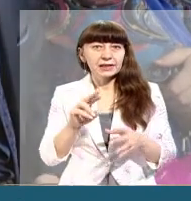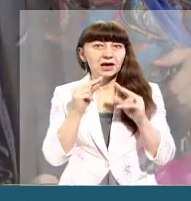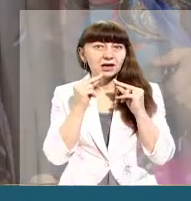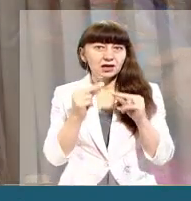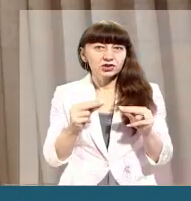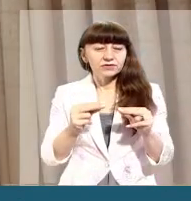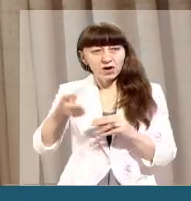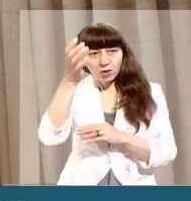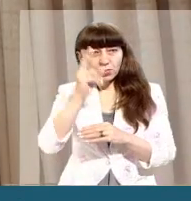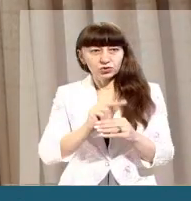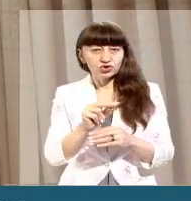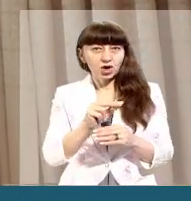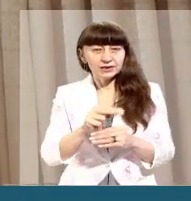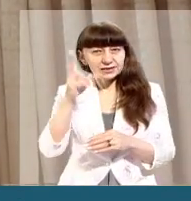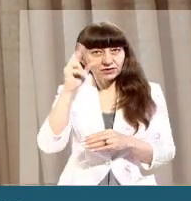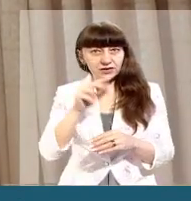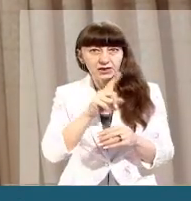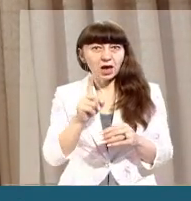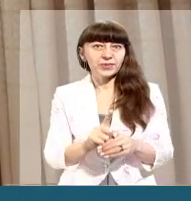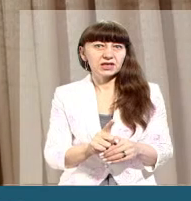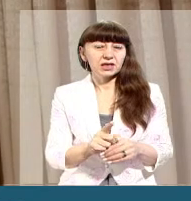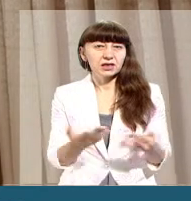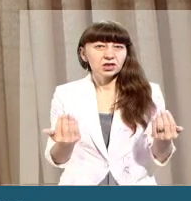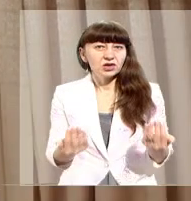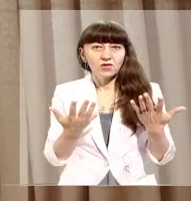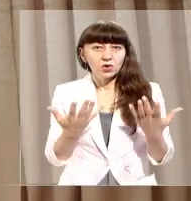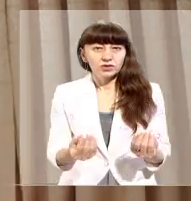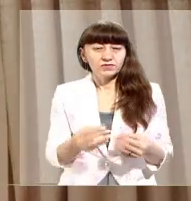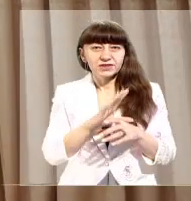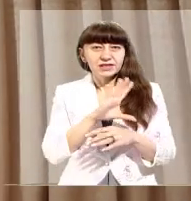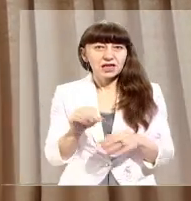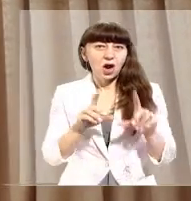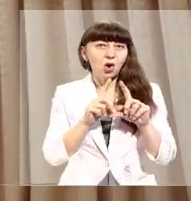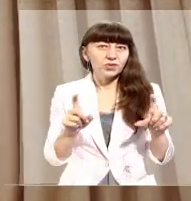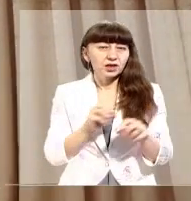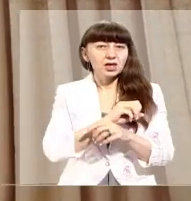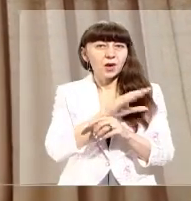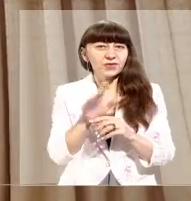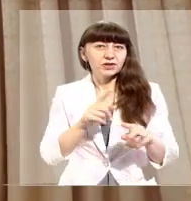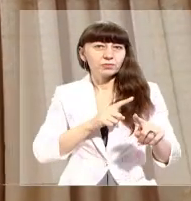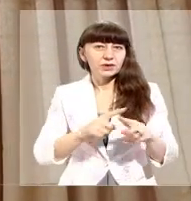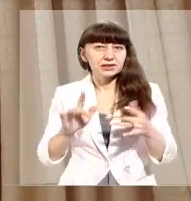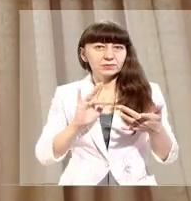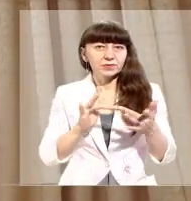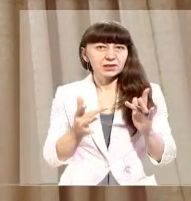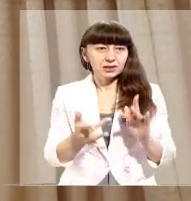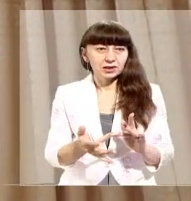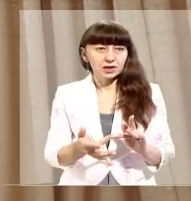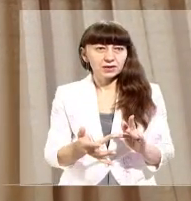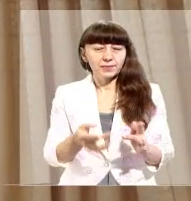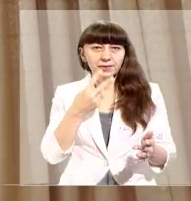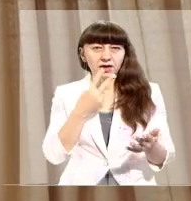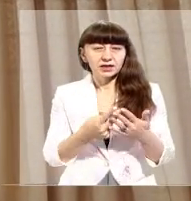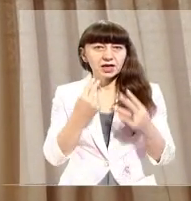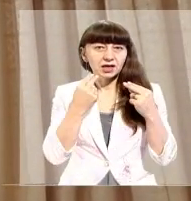обучения важна цифровизация в системе образования Казахстана. На сегодня все объекты образования обеспечены высокоскоростным интернетом.